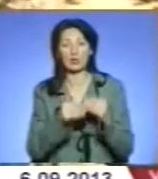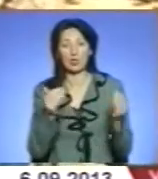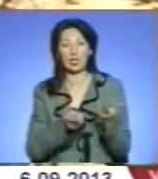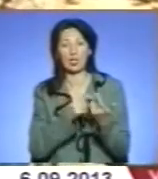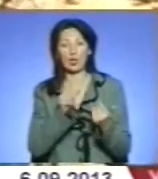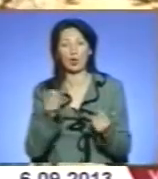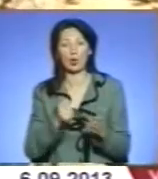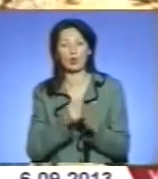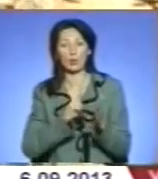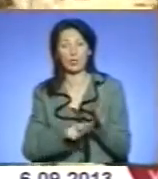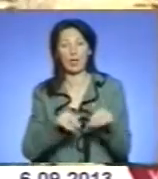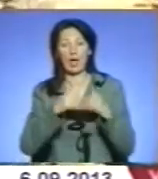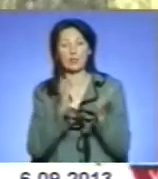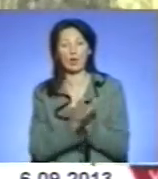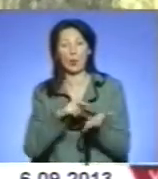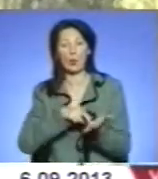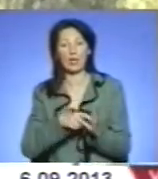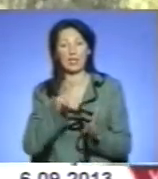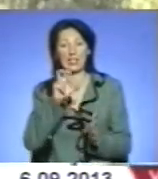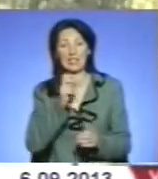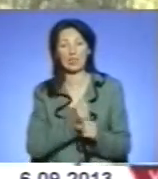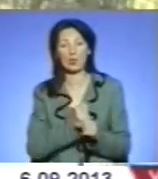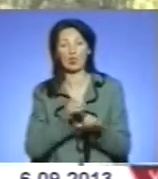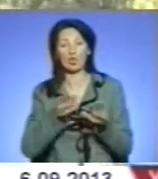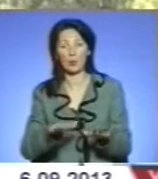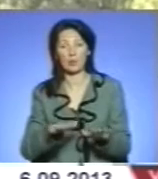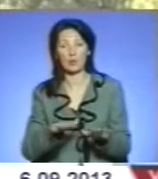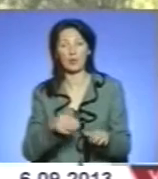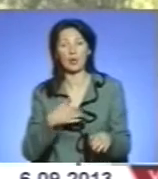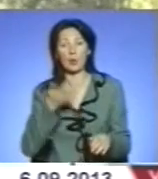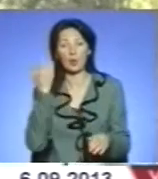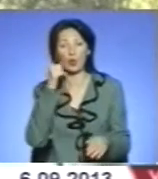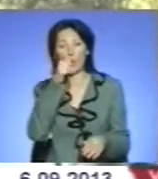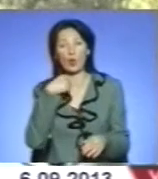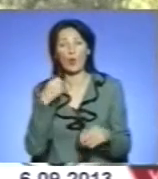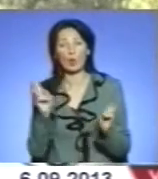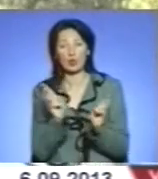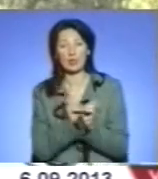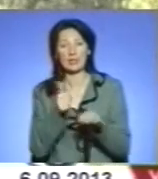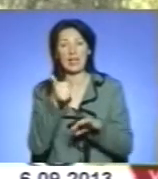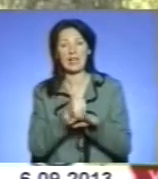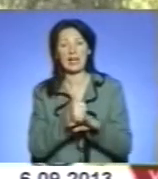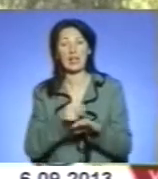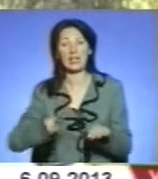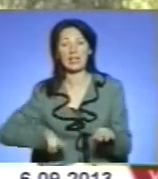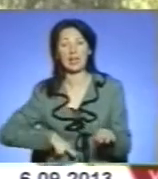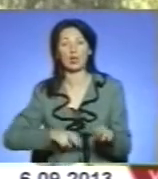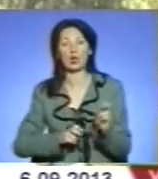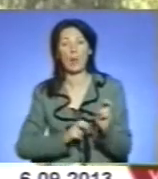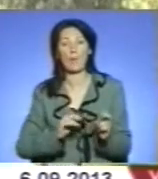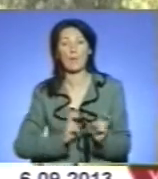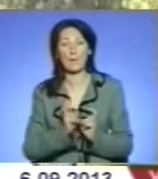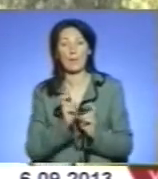у планах 300 робочих місць. Минулого року ми зустрілися із генеральним директором ПрАТ «Іскра» у